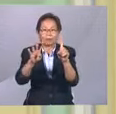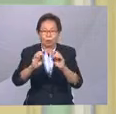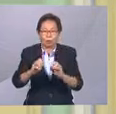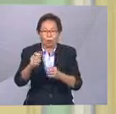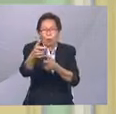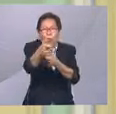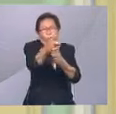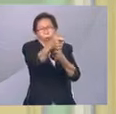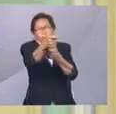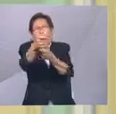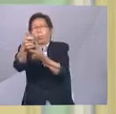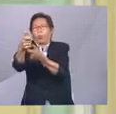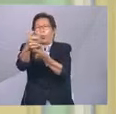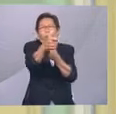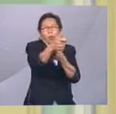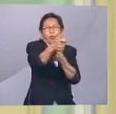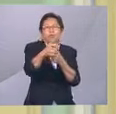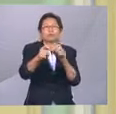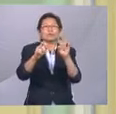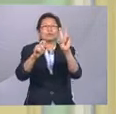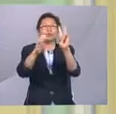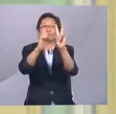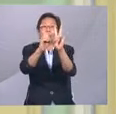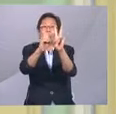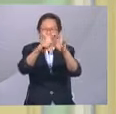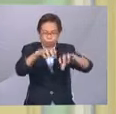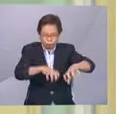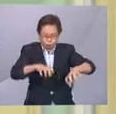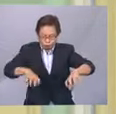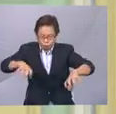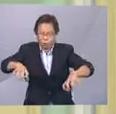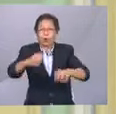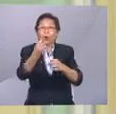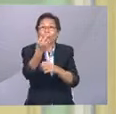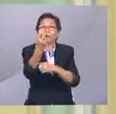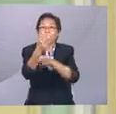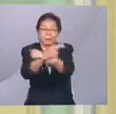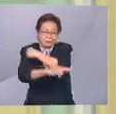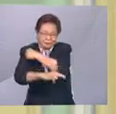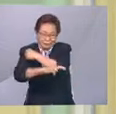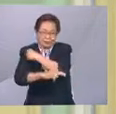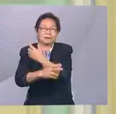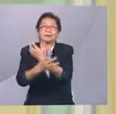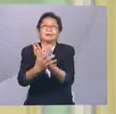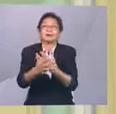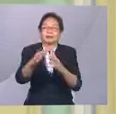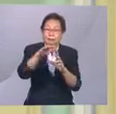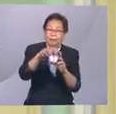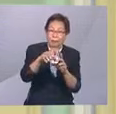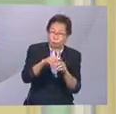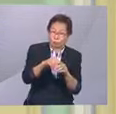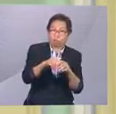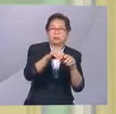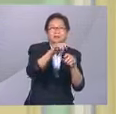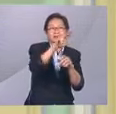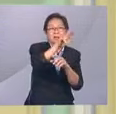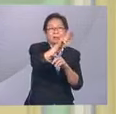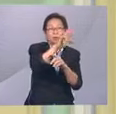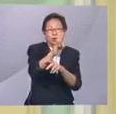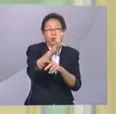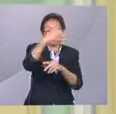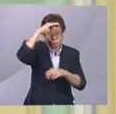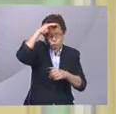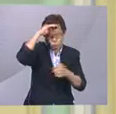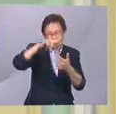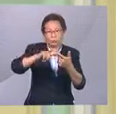sanitasi yang meliputi 70juta di 12 Negeri termasuk 37 di Johor